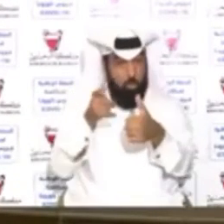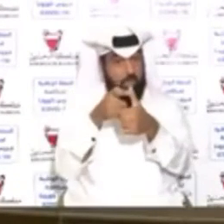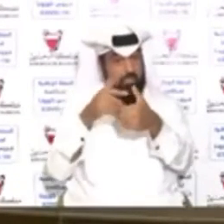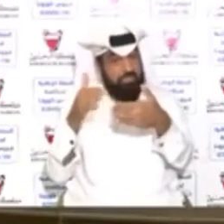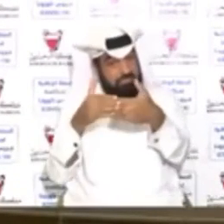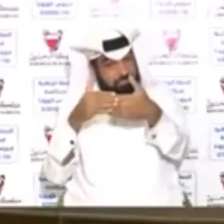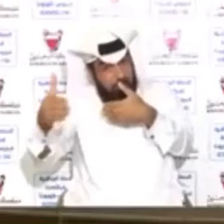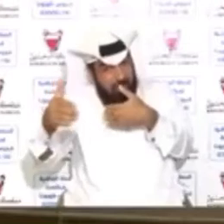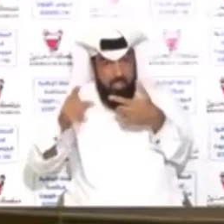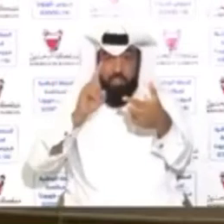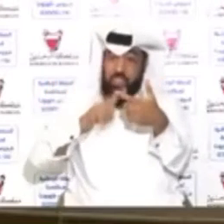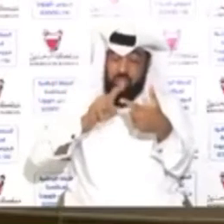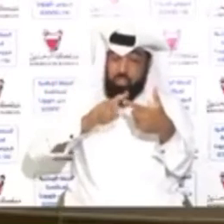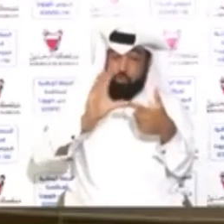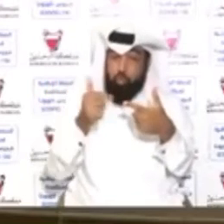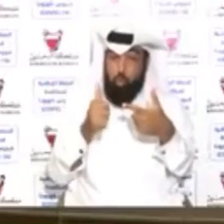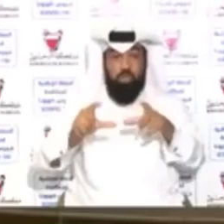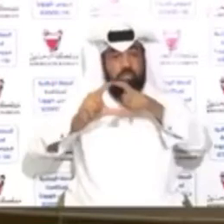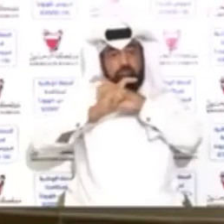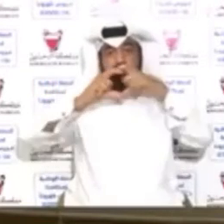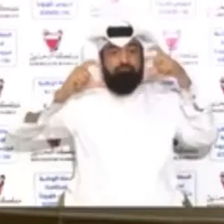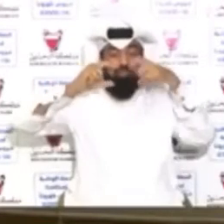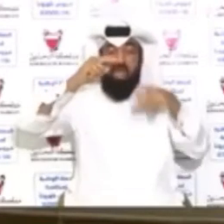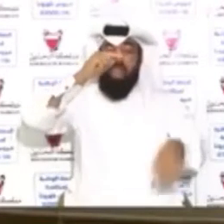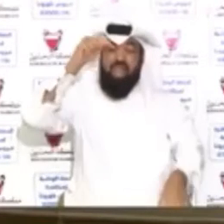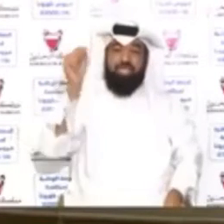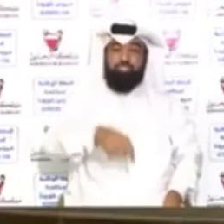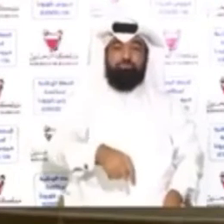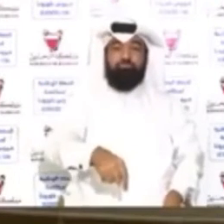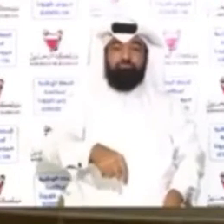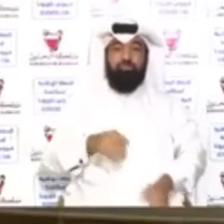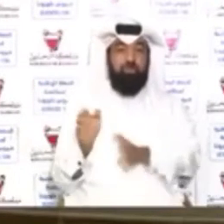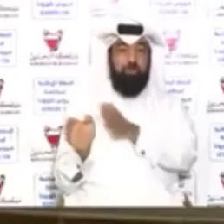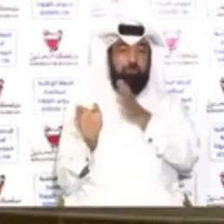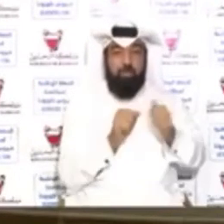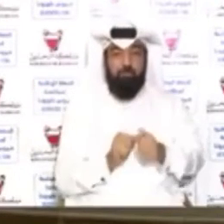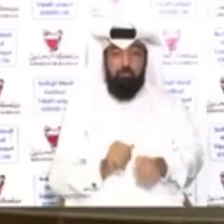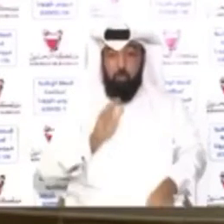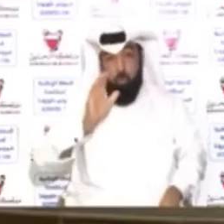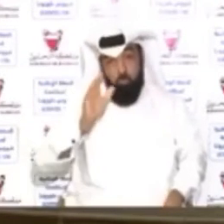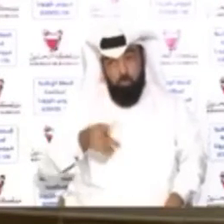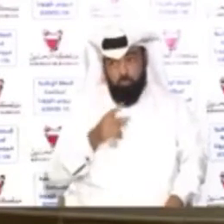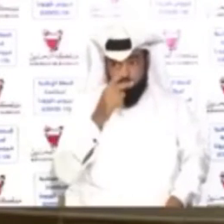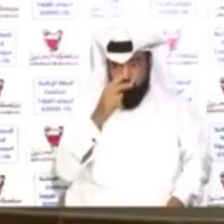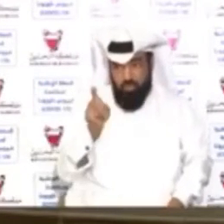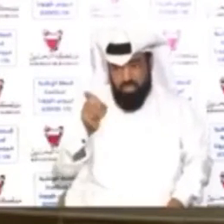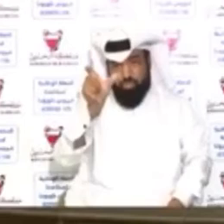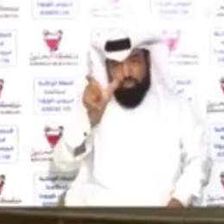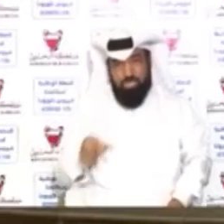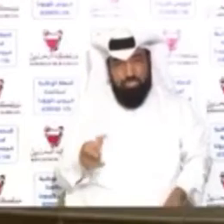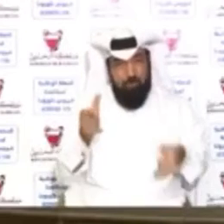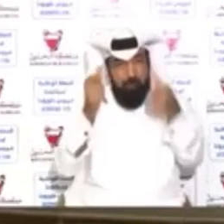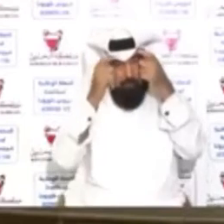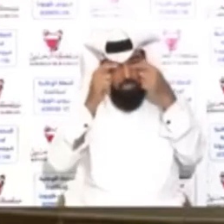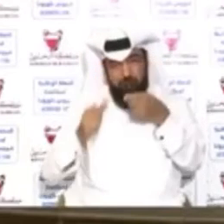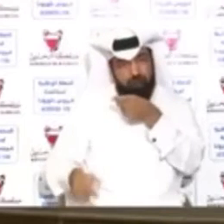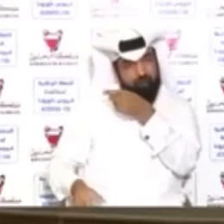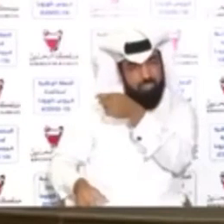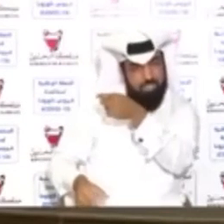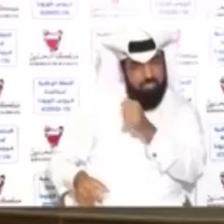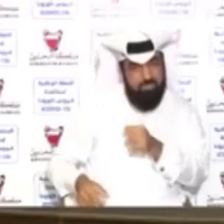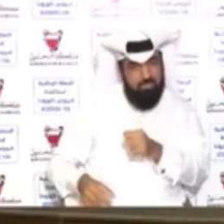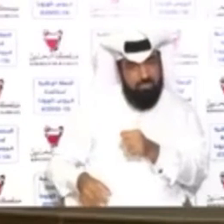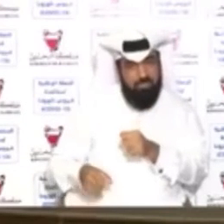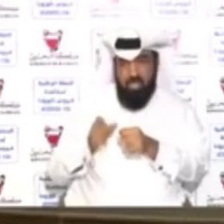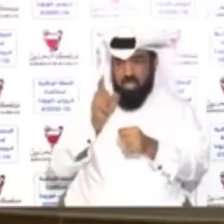لبس الكمامات. عند مقابلة أشخاص لديهم أمراض وظروف صحية كامنة أو